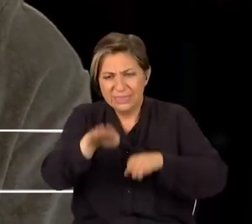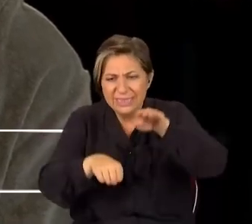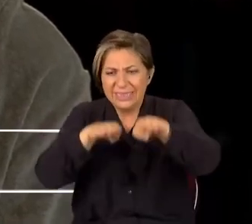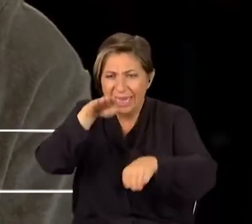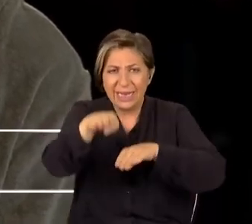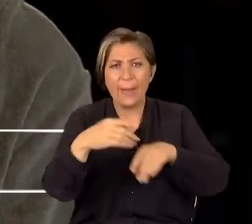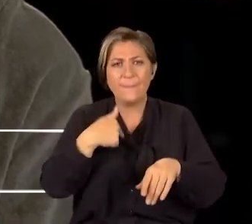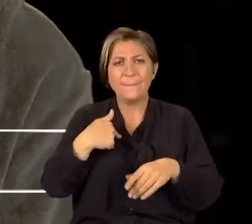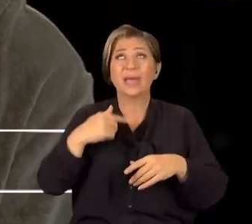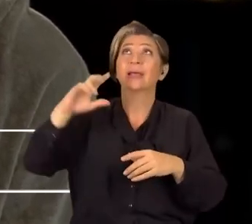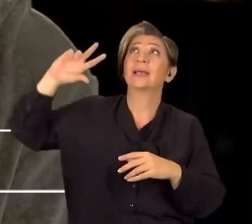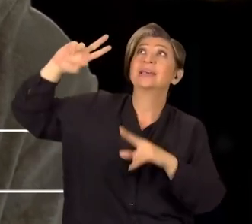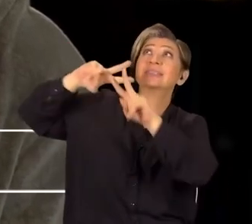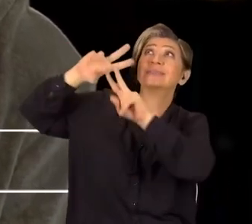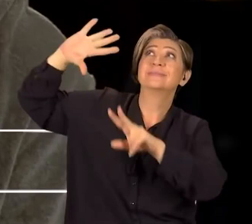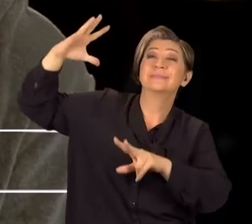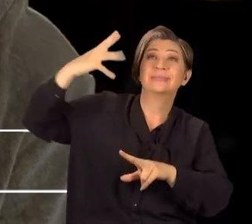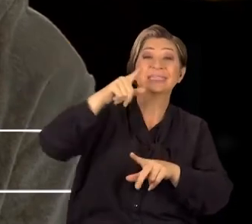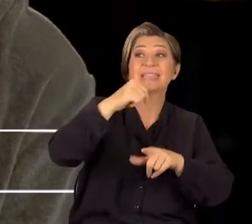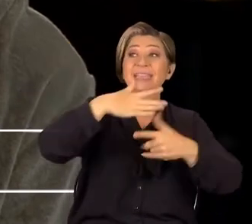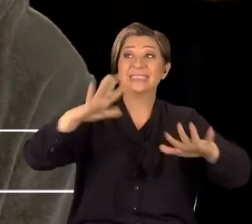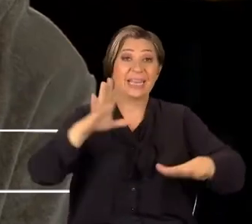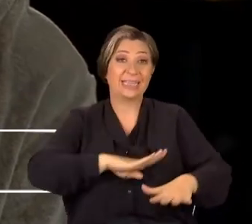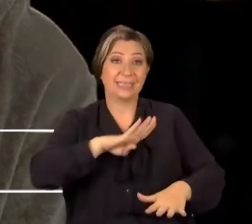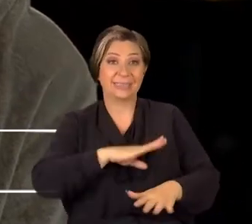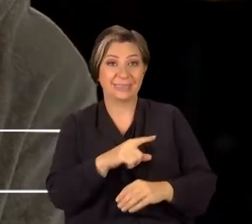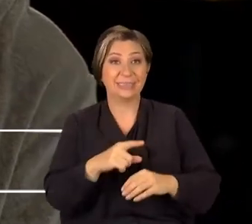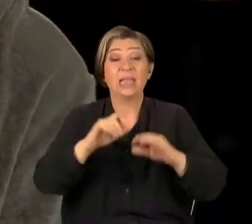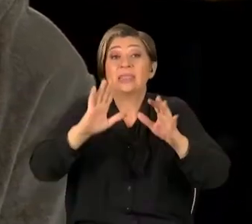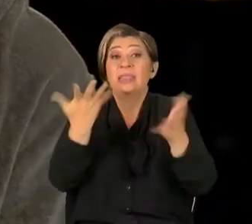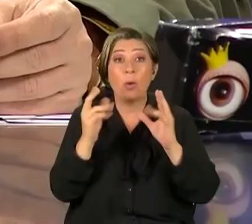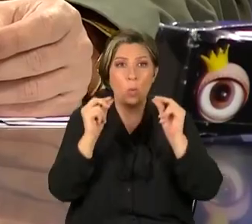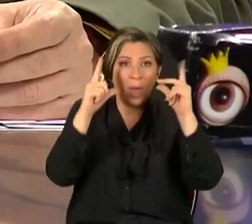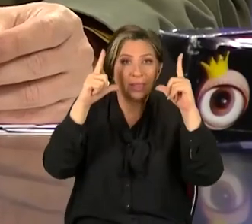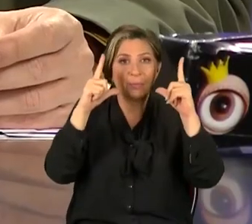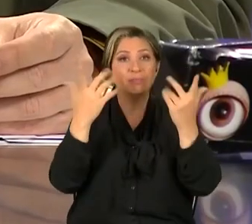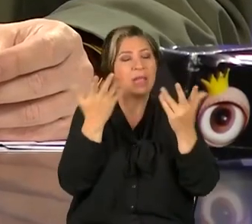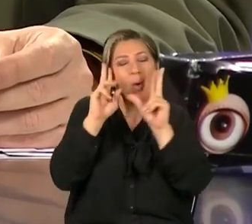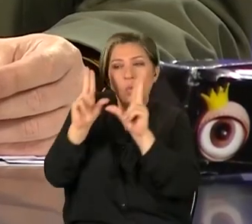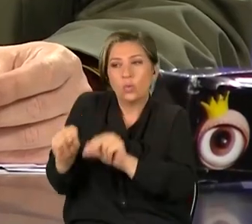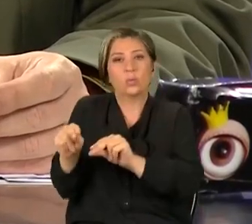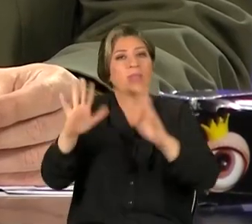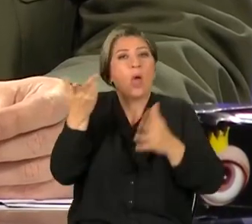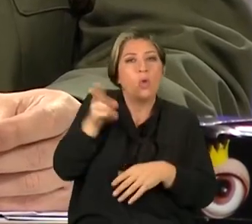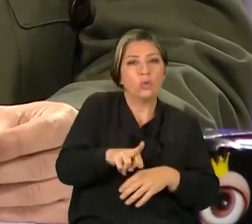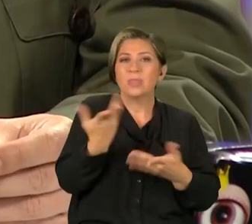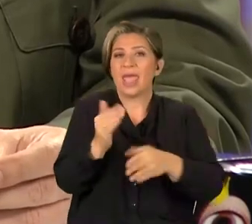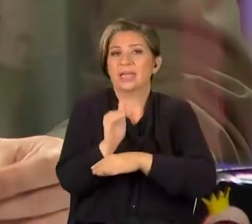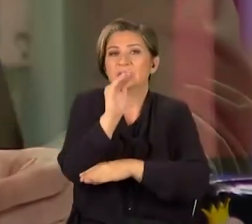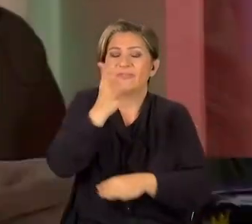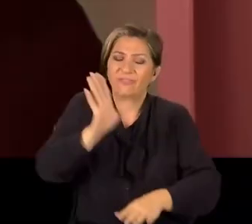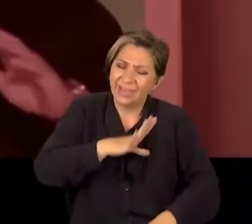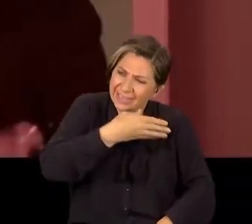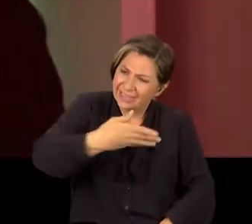Ben yakamoza hala sende denizlere dert ne uyandım ne uyuttum ne öldüm ne yaşadım